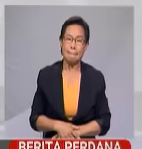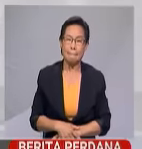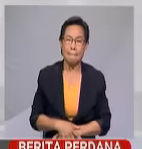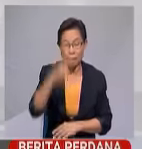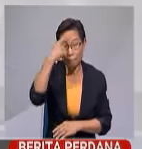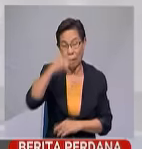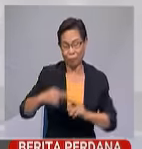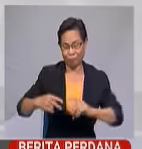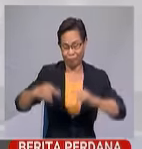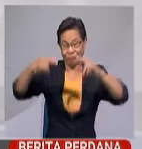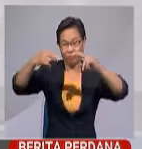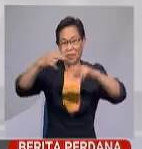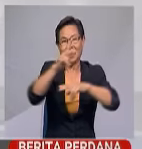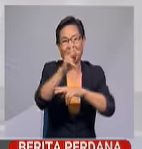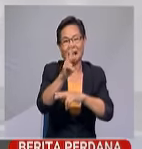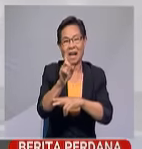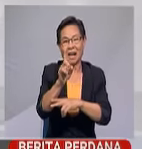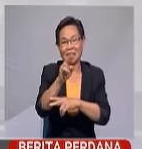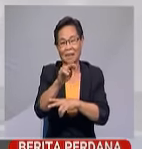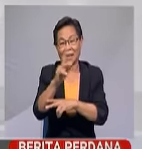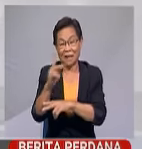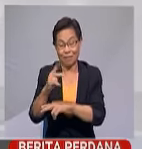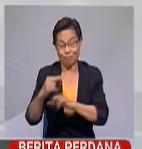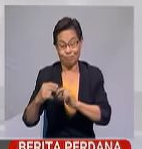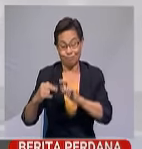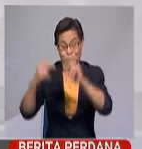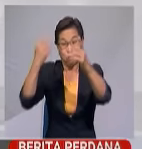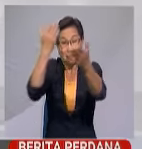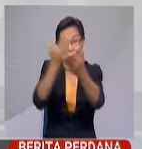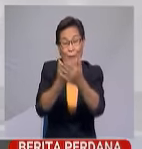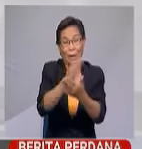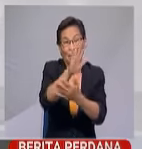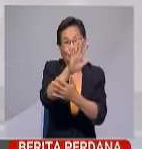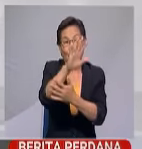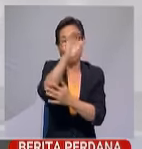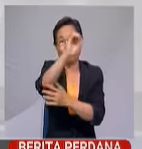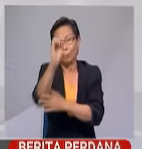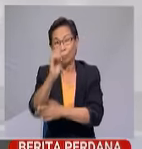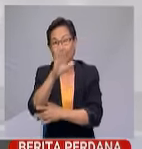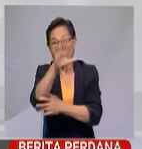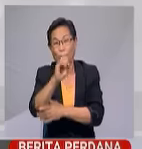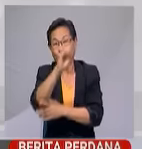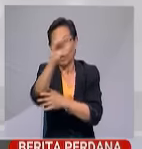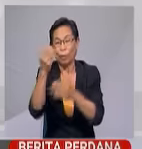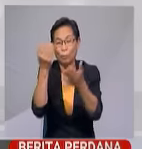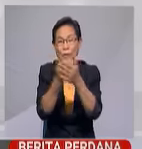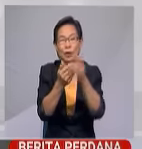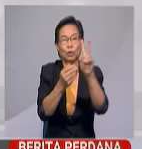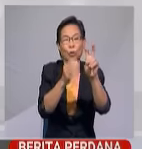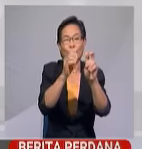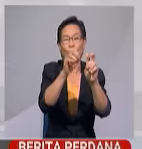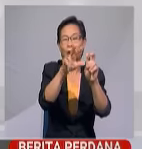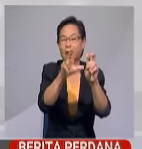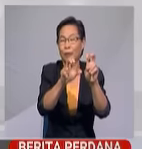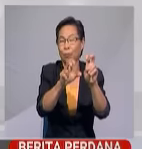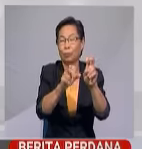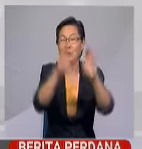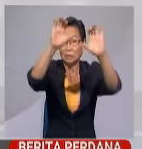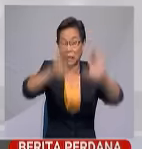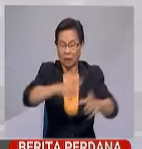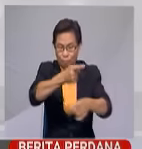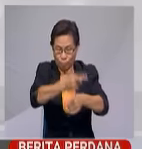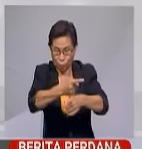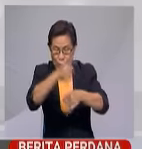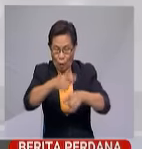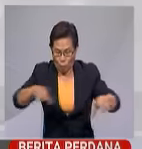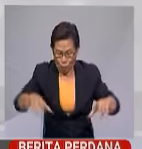Bagi meningkatkan keluaran dalam negara kasar KDNK sehingga 50% menjelang 2030, pendekatan betul perlu